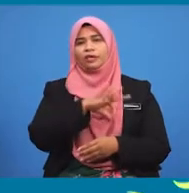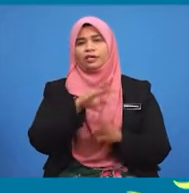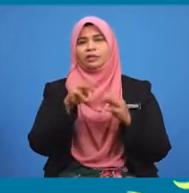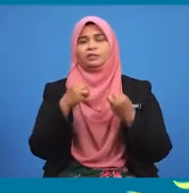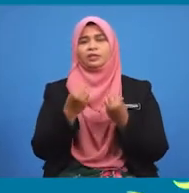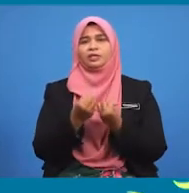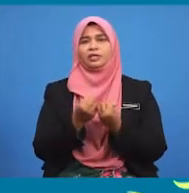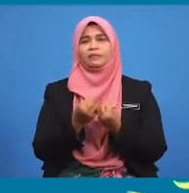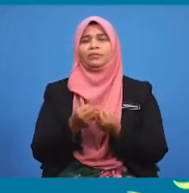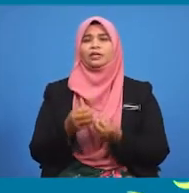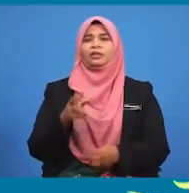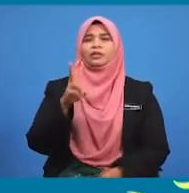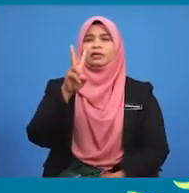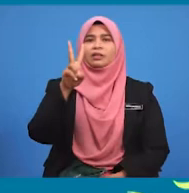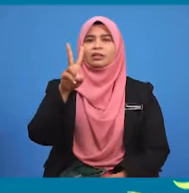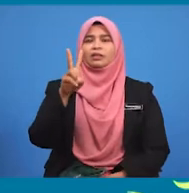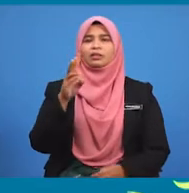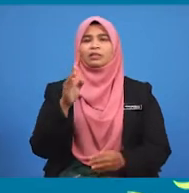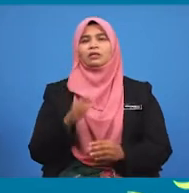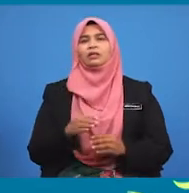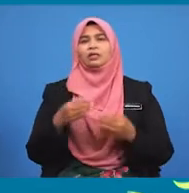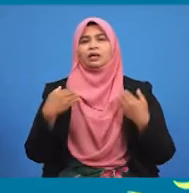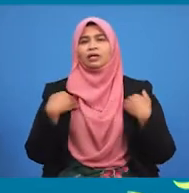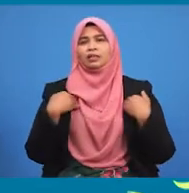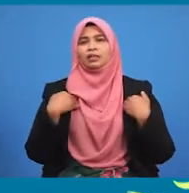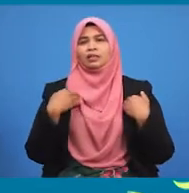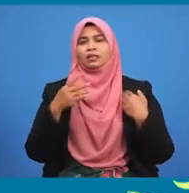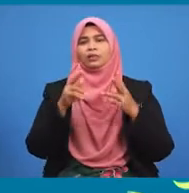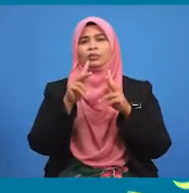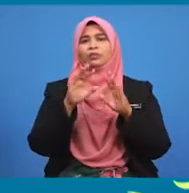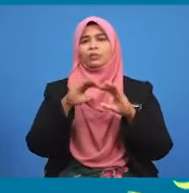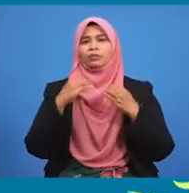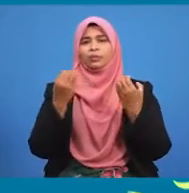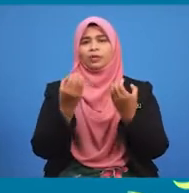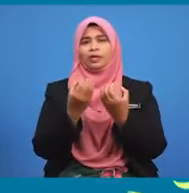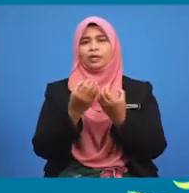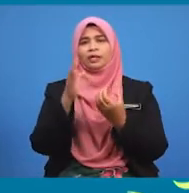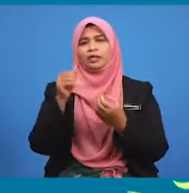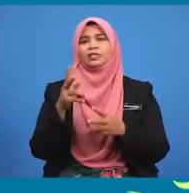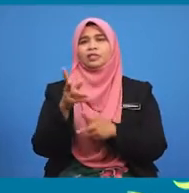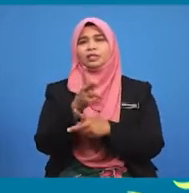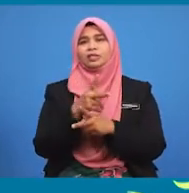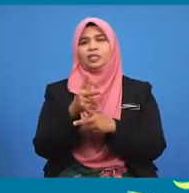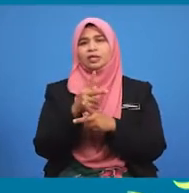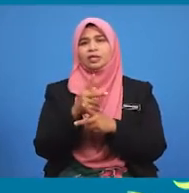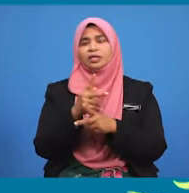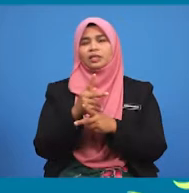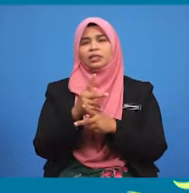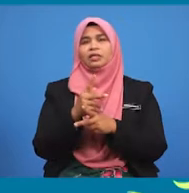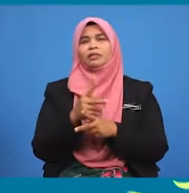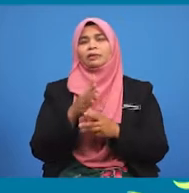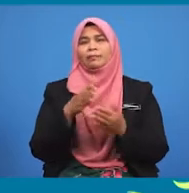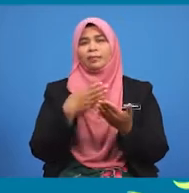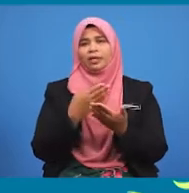kedua, menubuhkan pasukan amar makruf nahi mungkar yang akan menjaga bi'ah